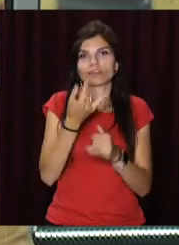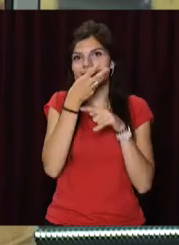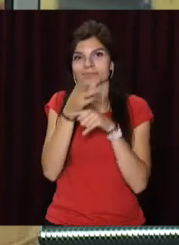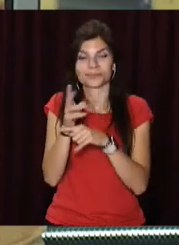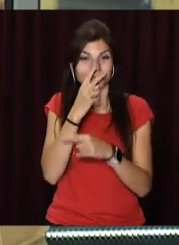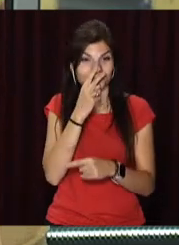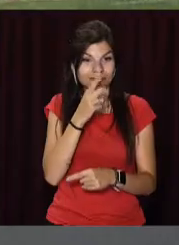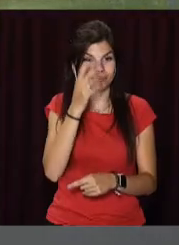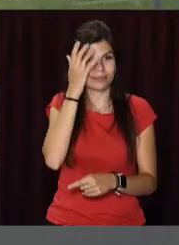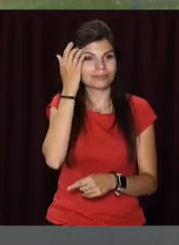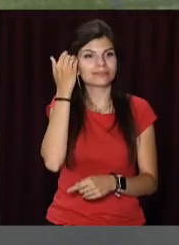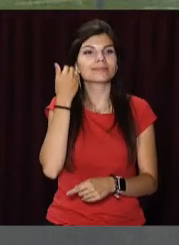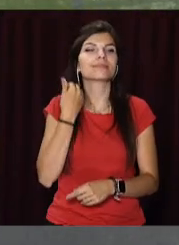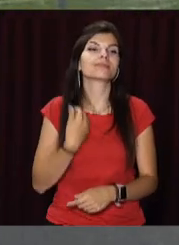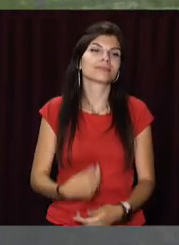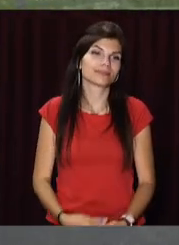Пшенична.